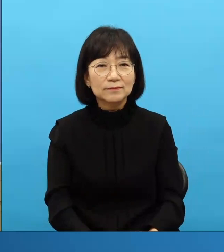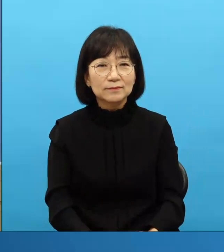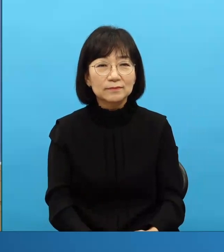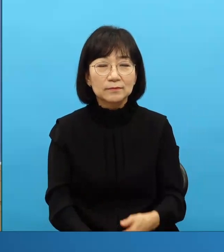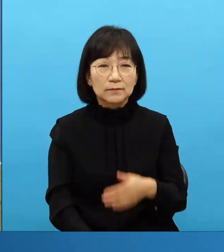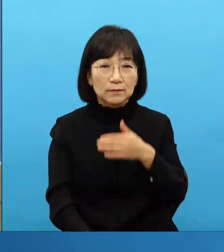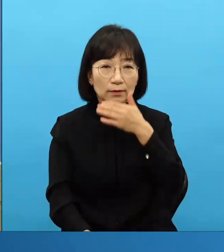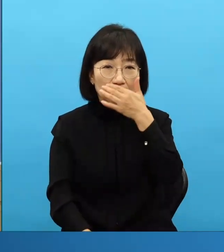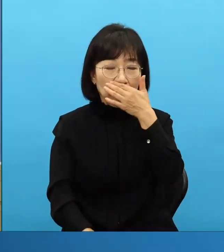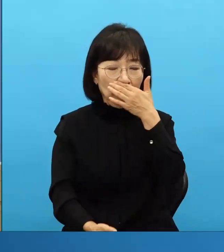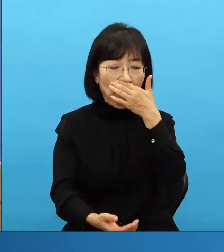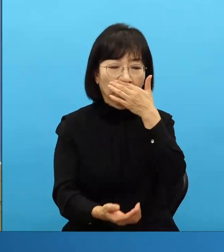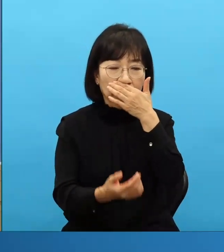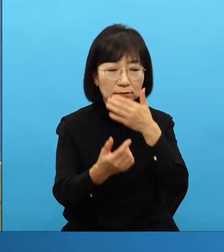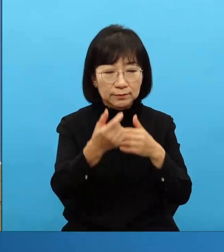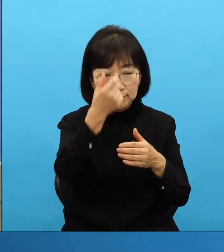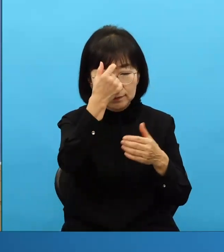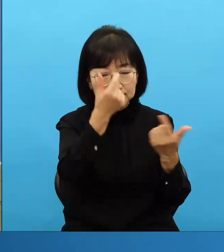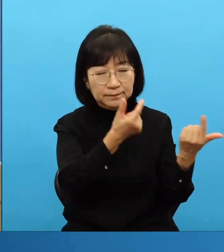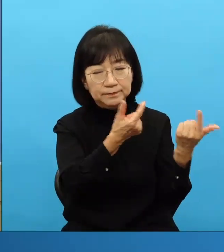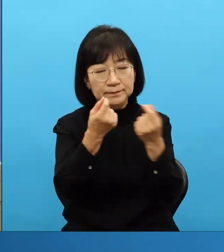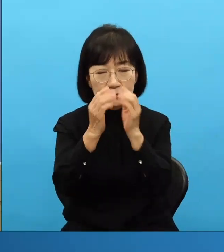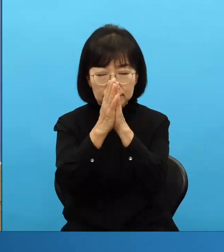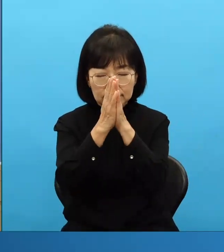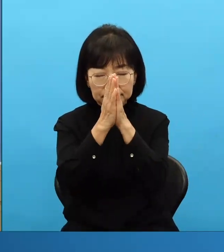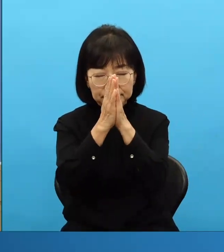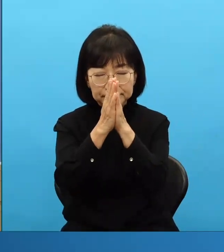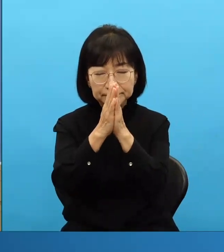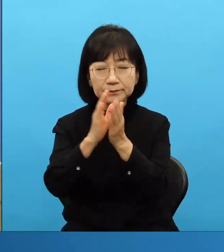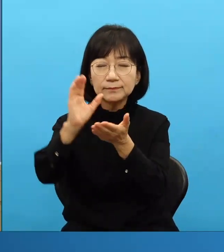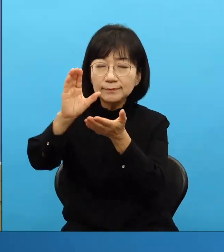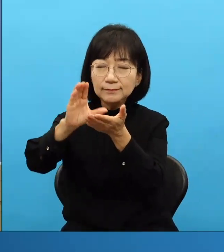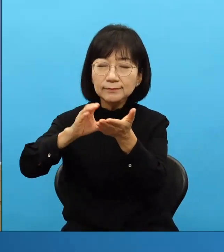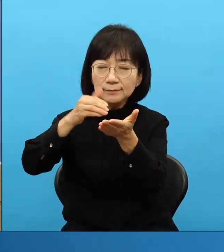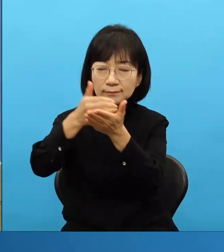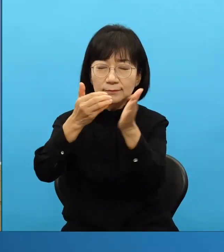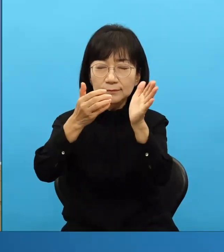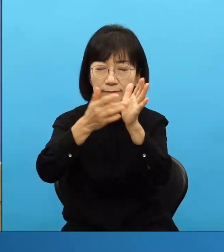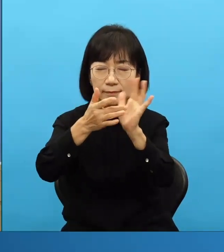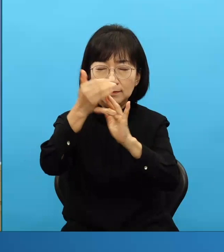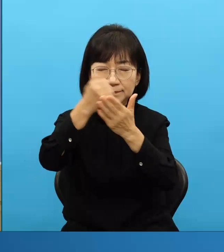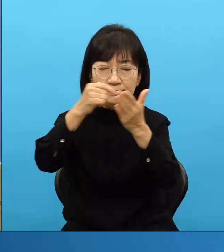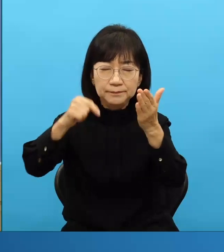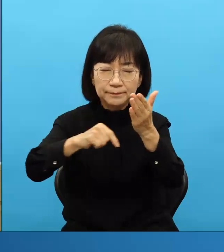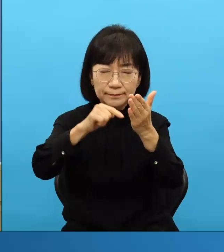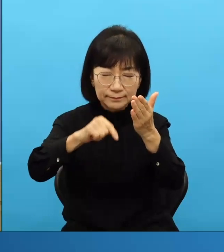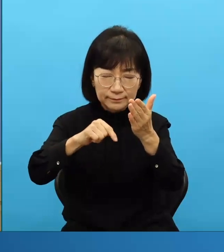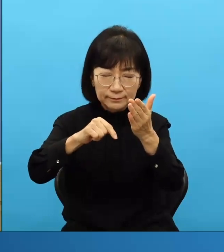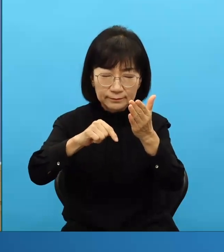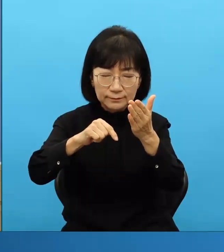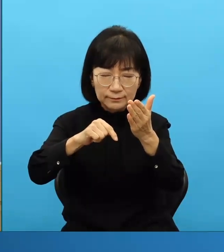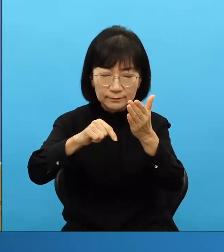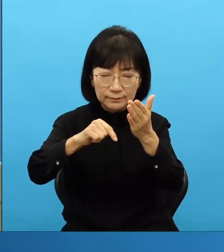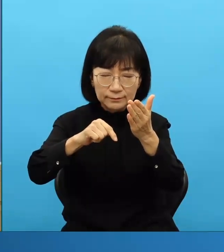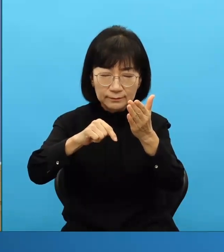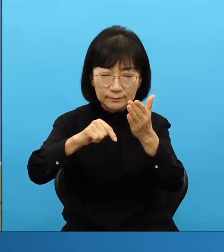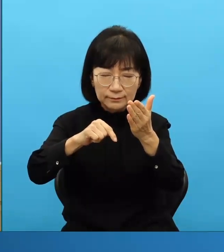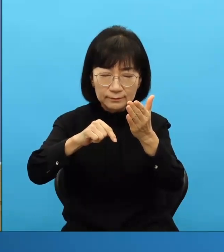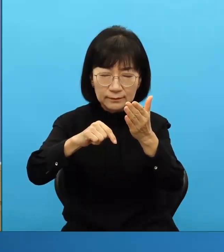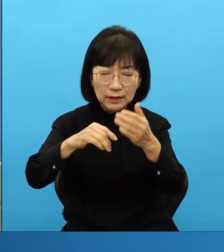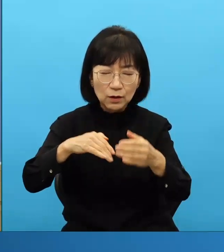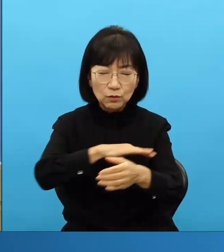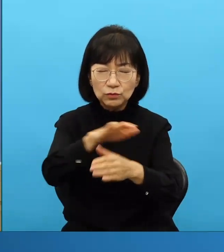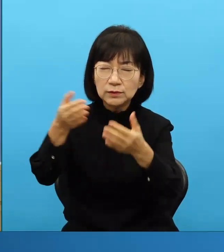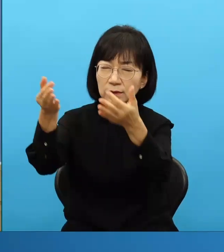church who hold on to 기도하겠습니다. this. Let us pray. 그리스도 예수 안에서 우리 자신을 향한 하나님의 뜻을 발견케